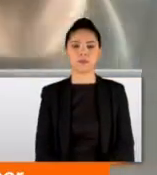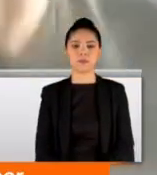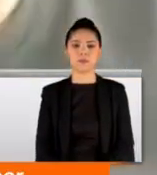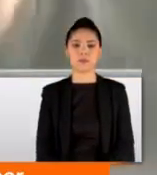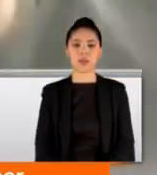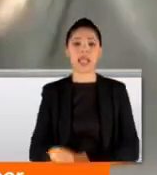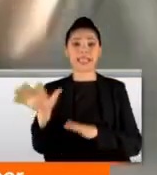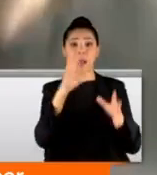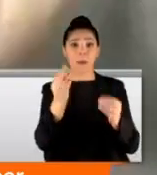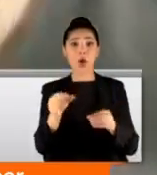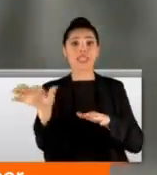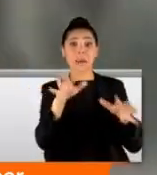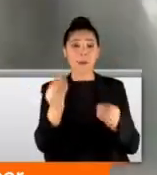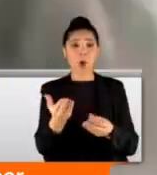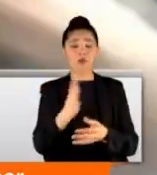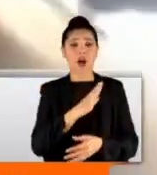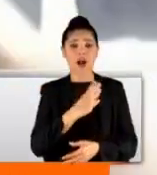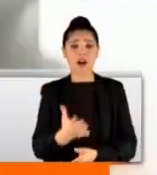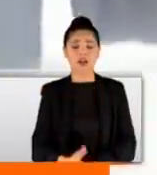Allah, deprem oluyor! Deprem oluyor!